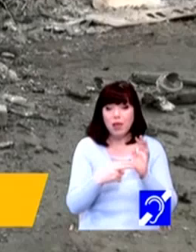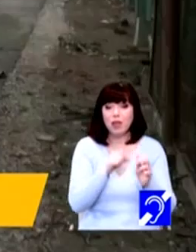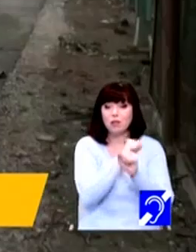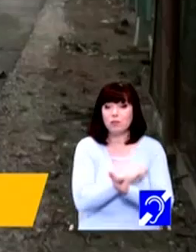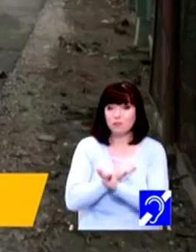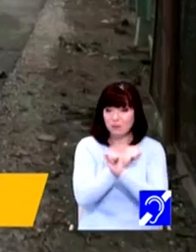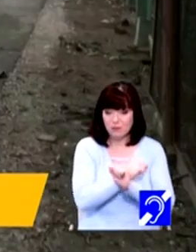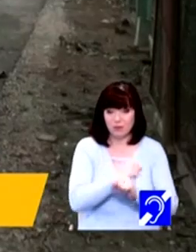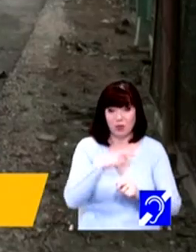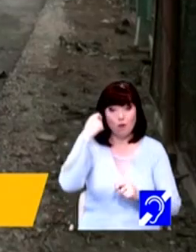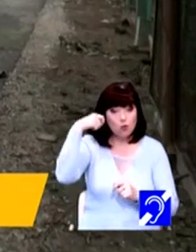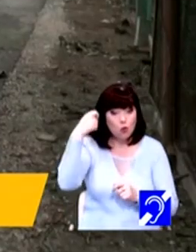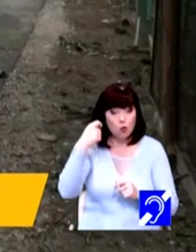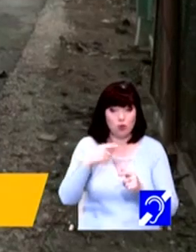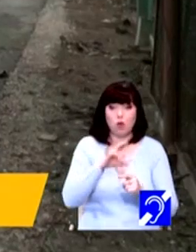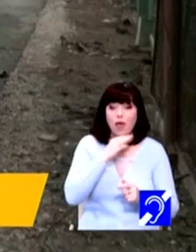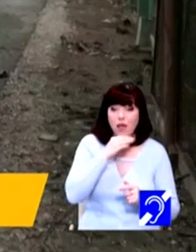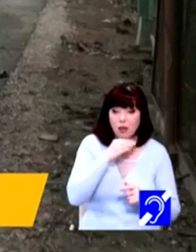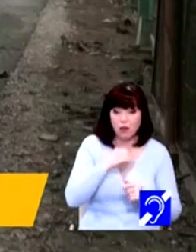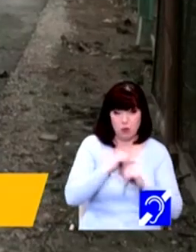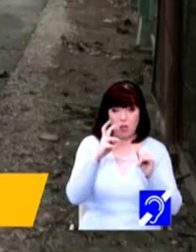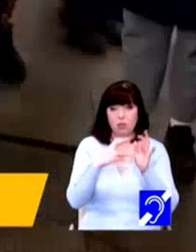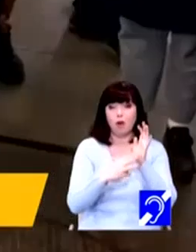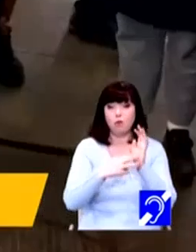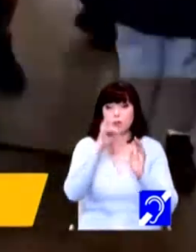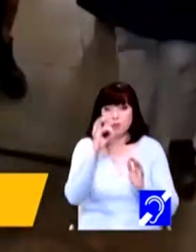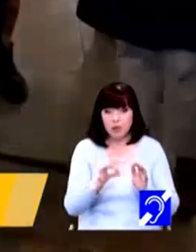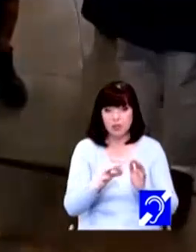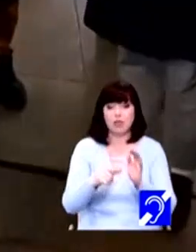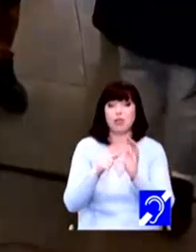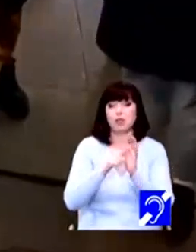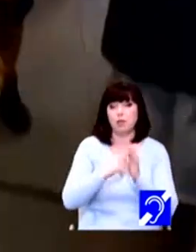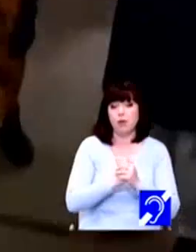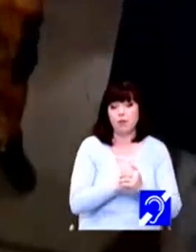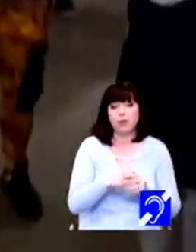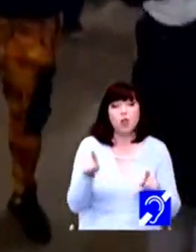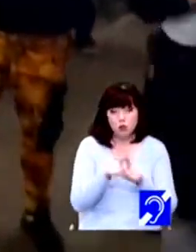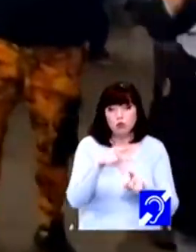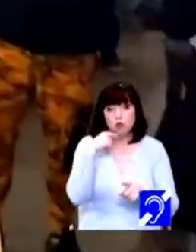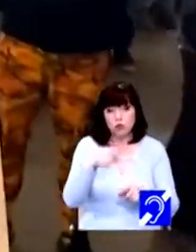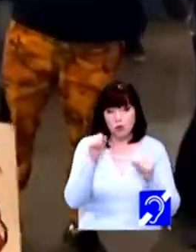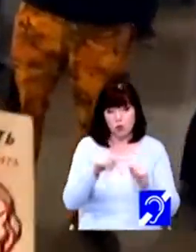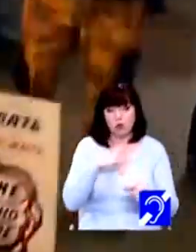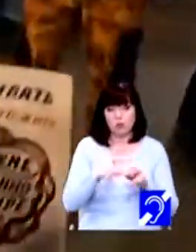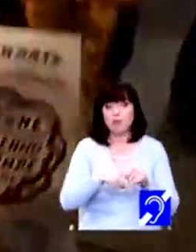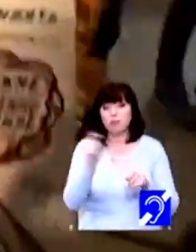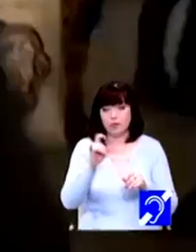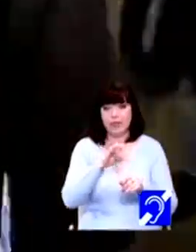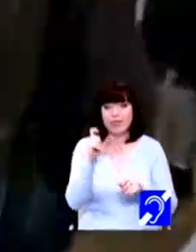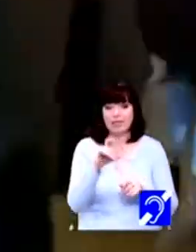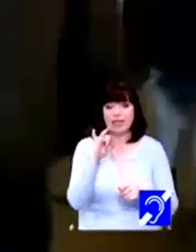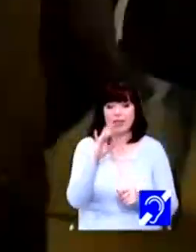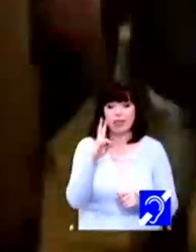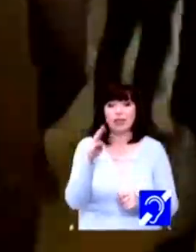pentru sezonul estival în Turcia și Egipt au crescut cu 80 respectiv 65%. Totodată, Rusia ar putea fi exclusă din rețeaua Interpol